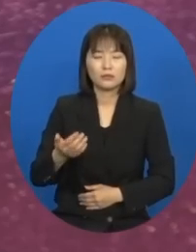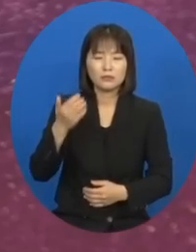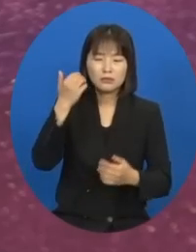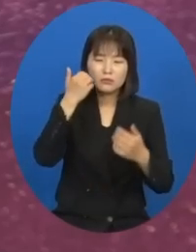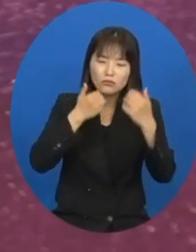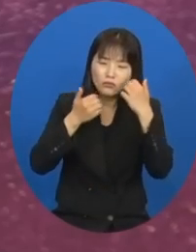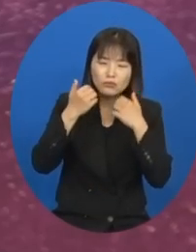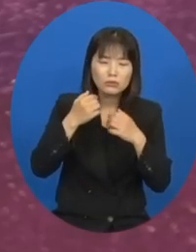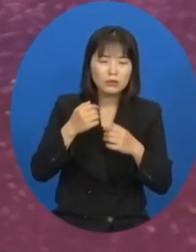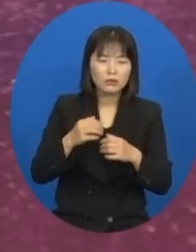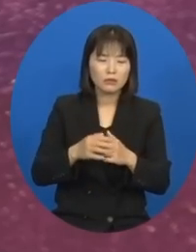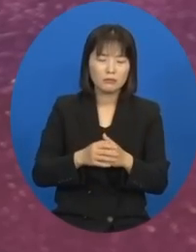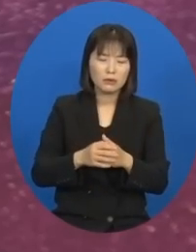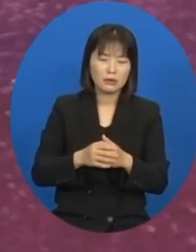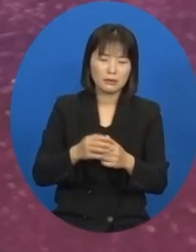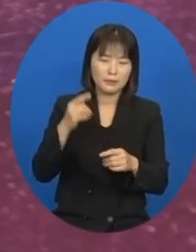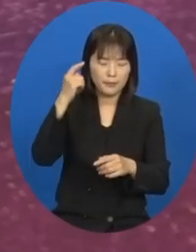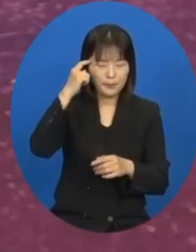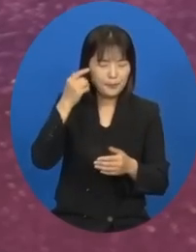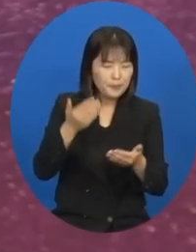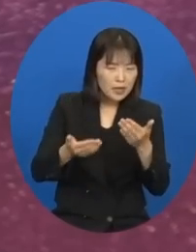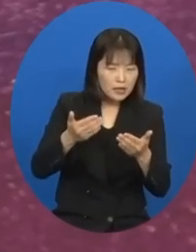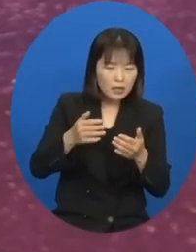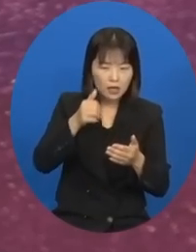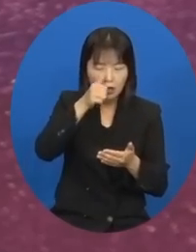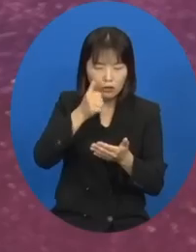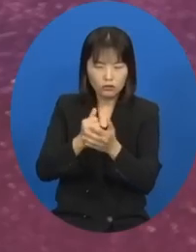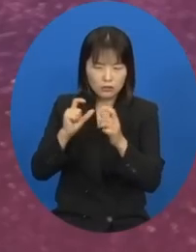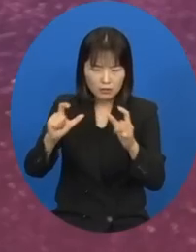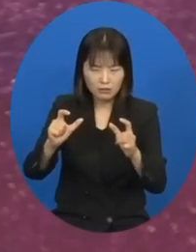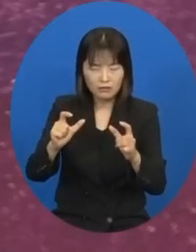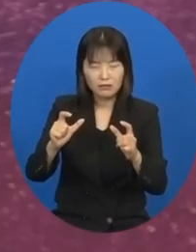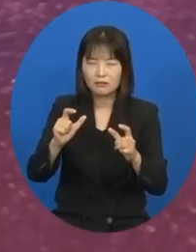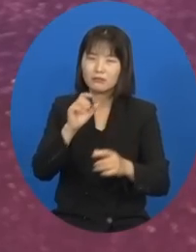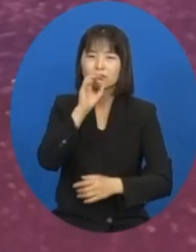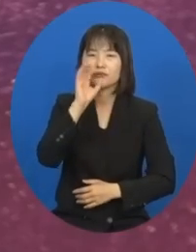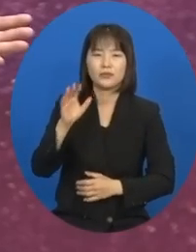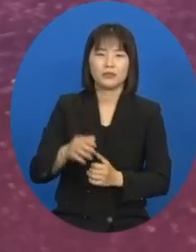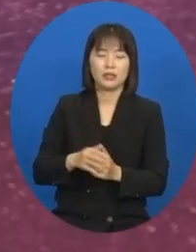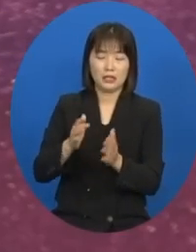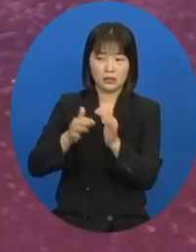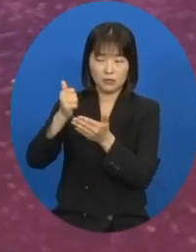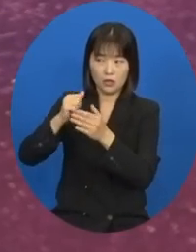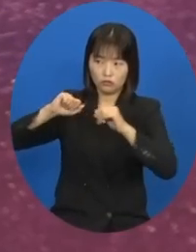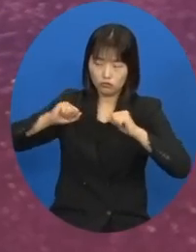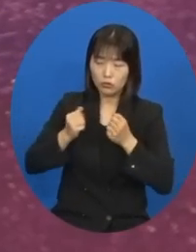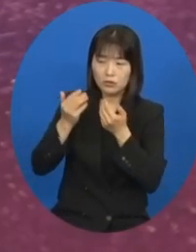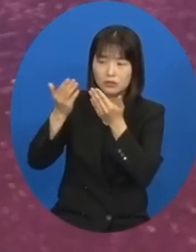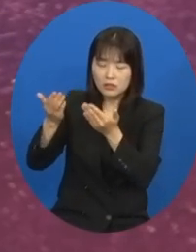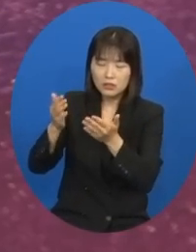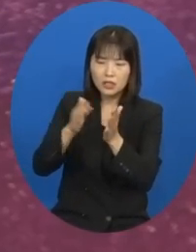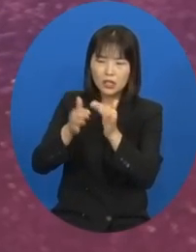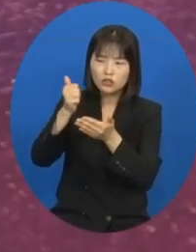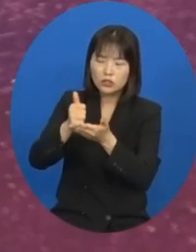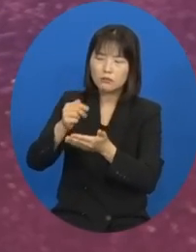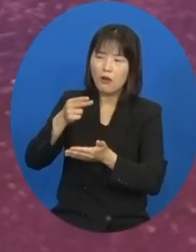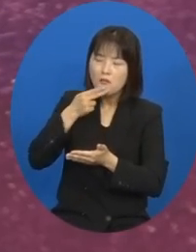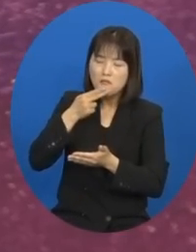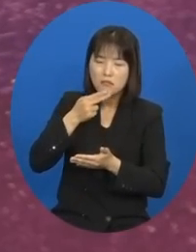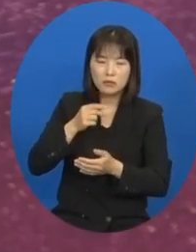판단하고 우리가 누구를 또 정죄할 수 있을까요 예수님께 순종하는 사람이 어떻게 예수님 없이 생각하고 판단할 수